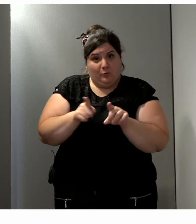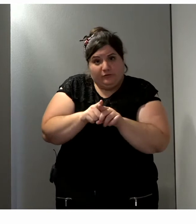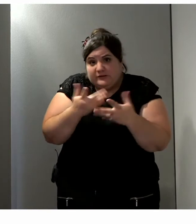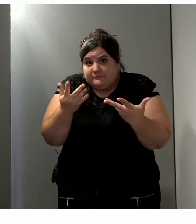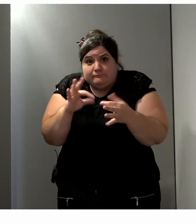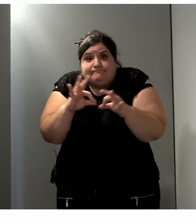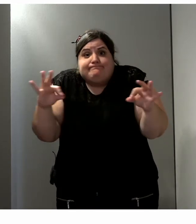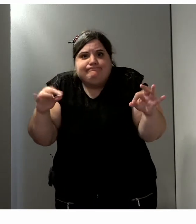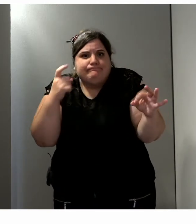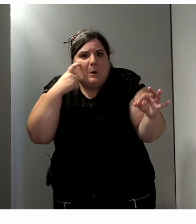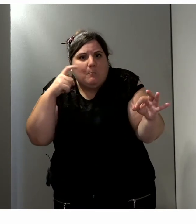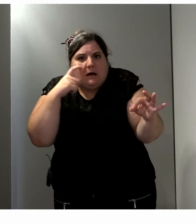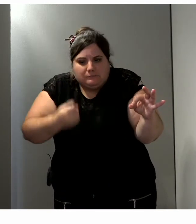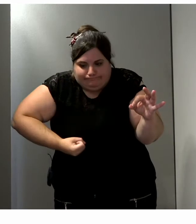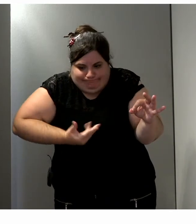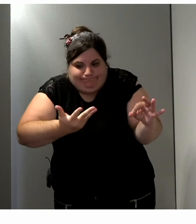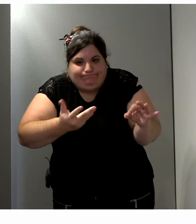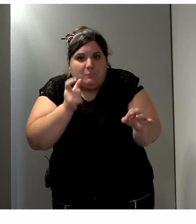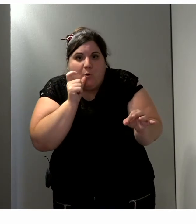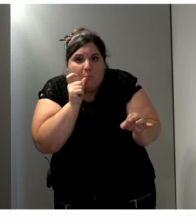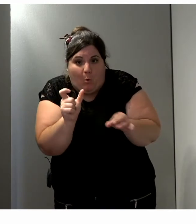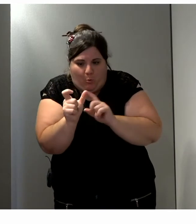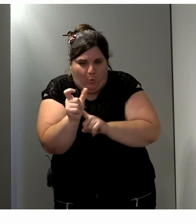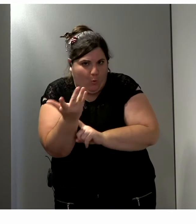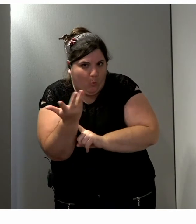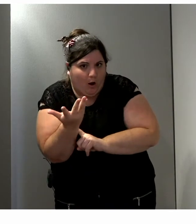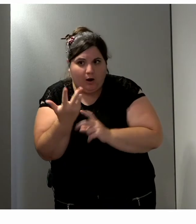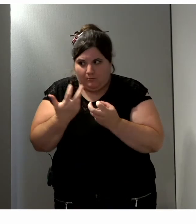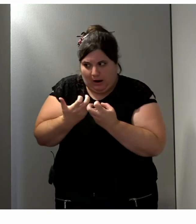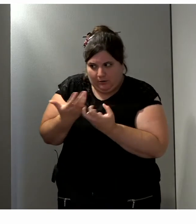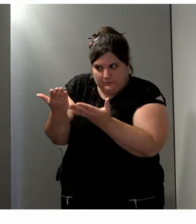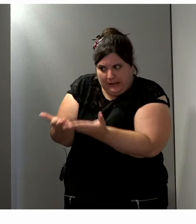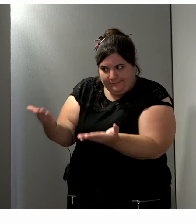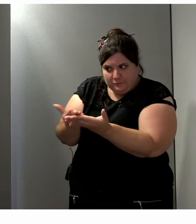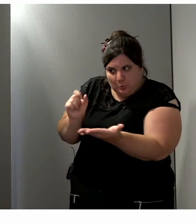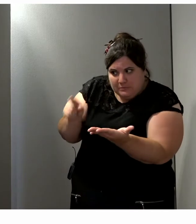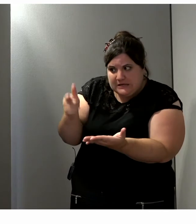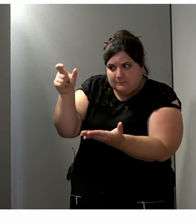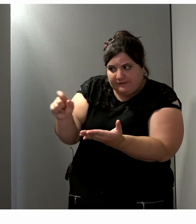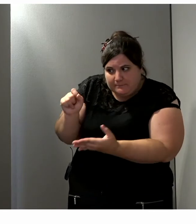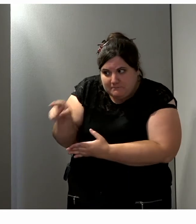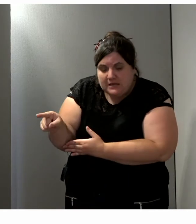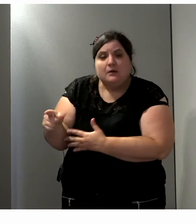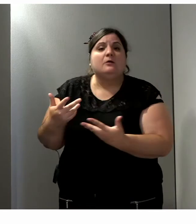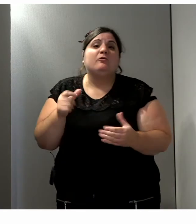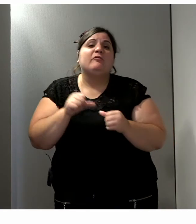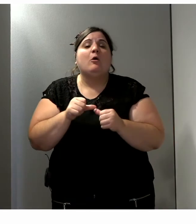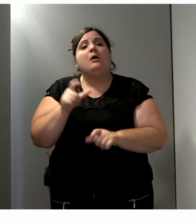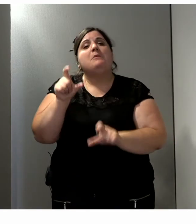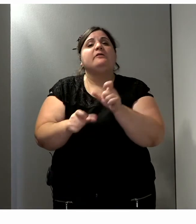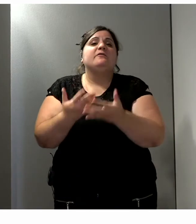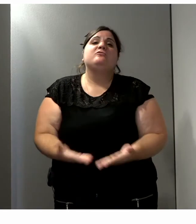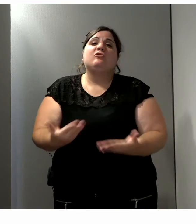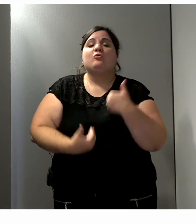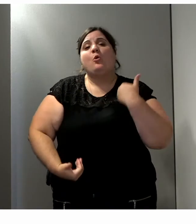qu'on utilise aussi, pour rendre compte, pour nommer de façon juste. Ce sont des